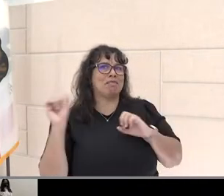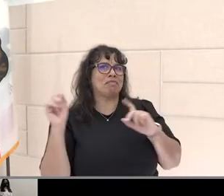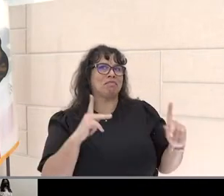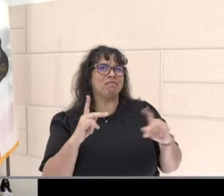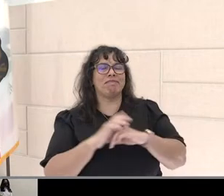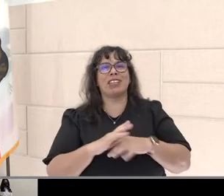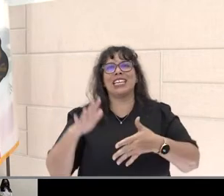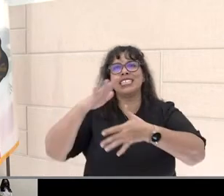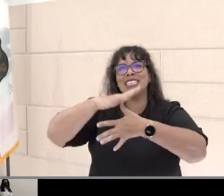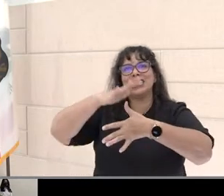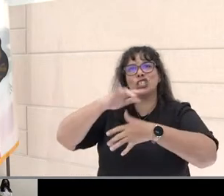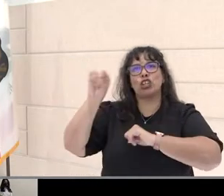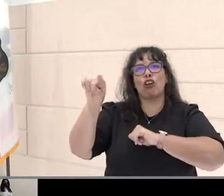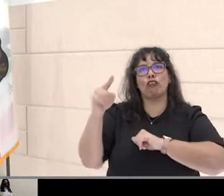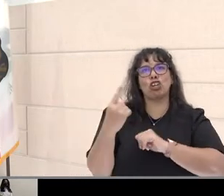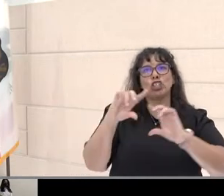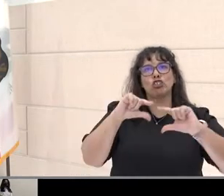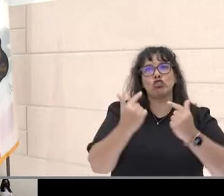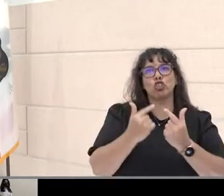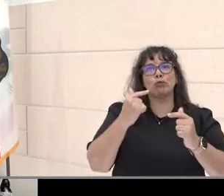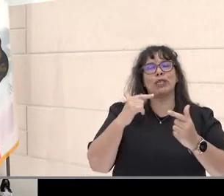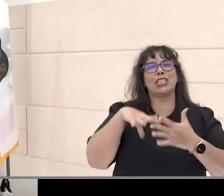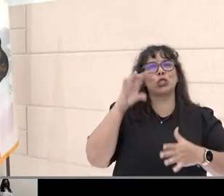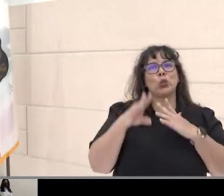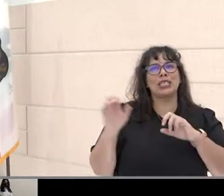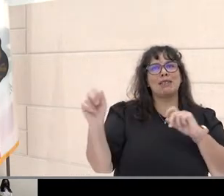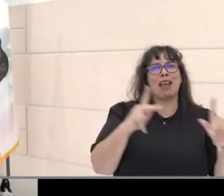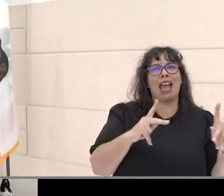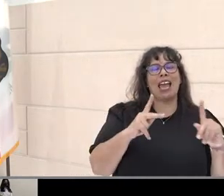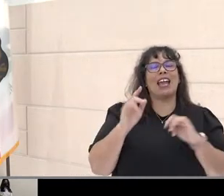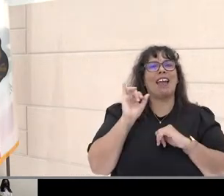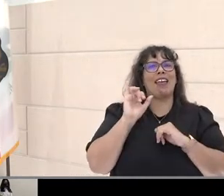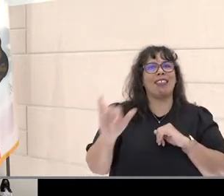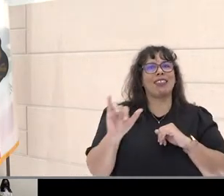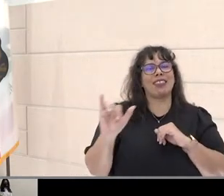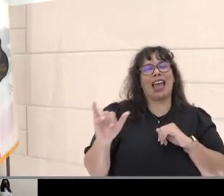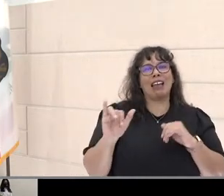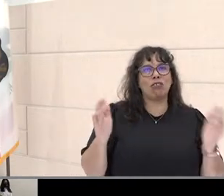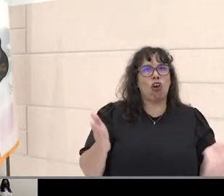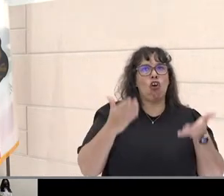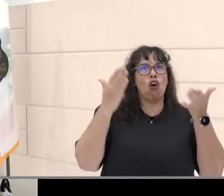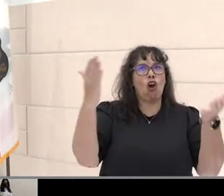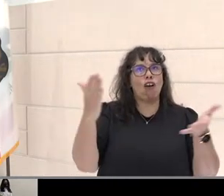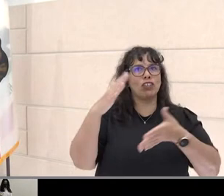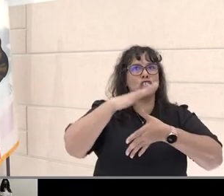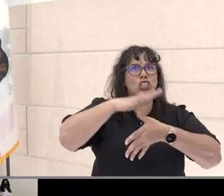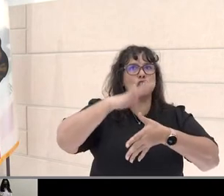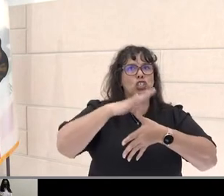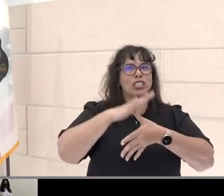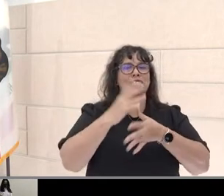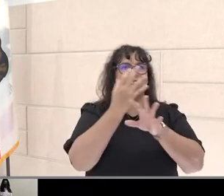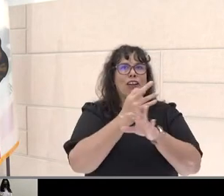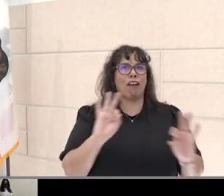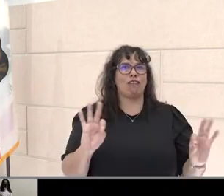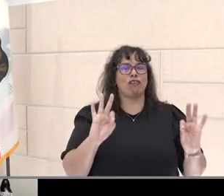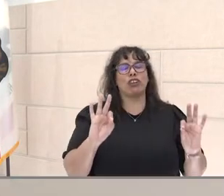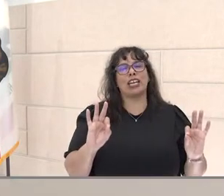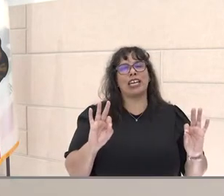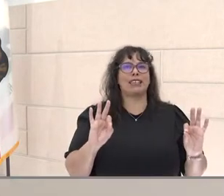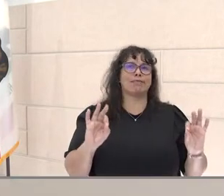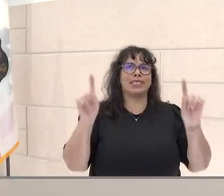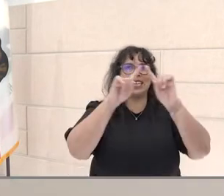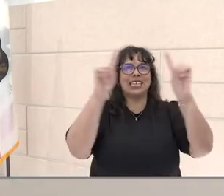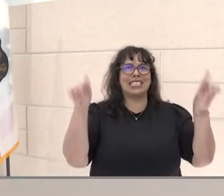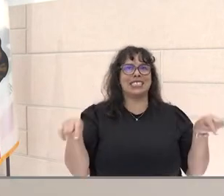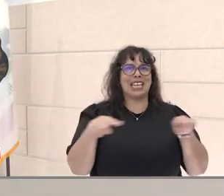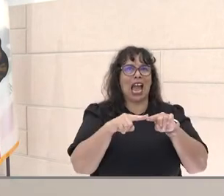ได้เป๊ะไฮเยเมนกาอสบายไฮกระทรวงถนัดคางเลือน